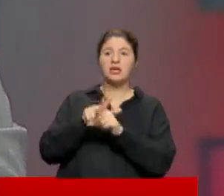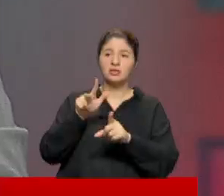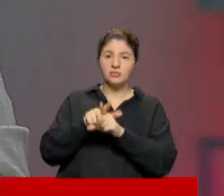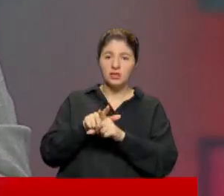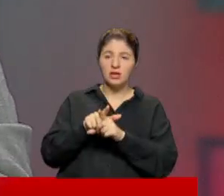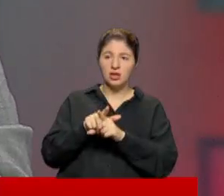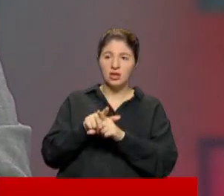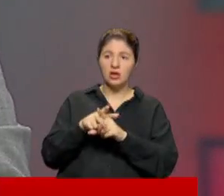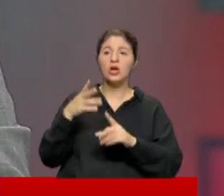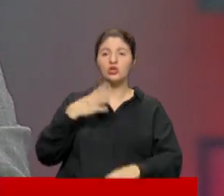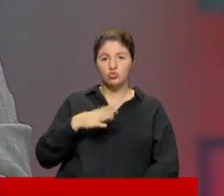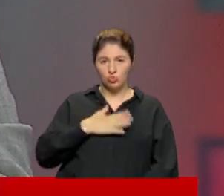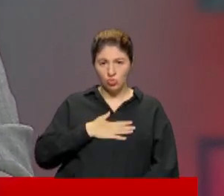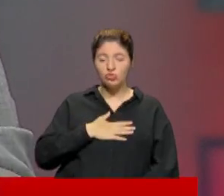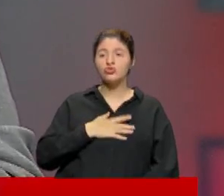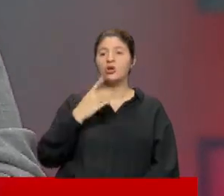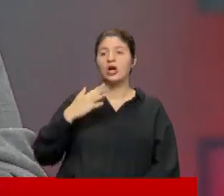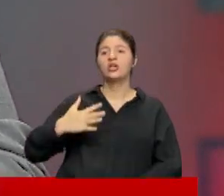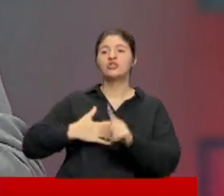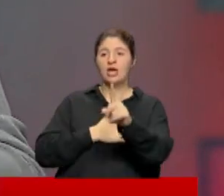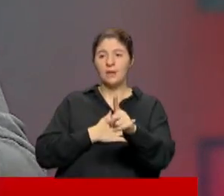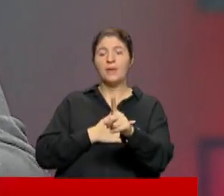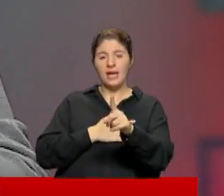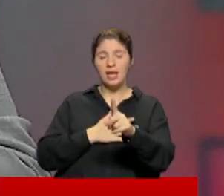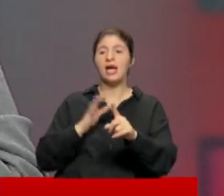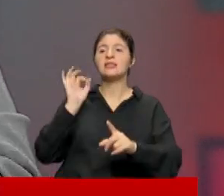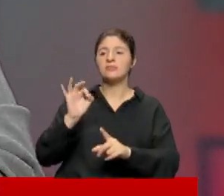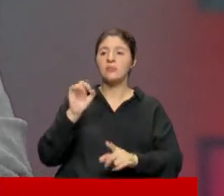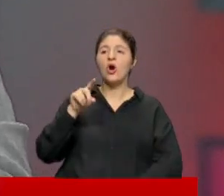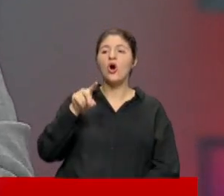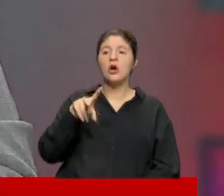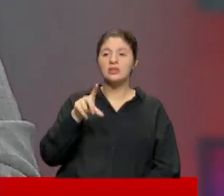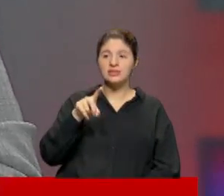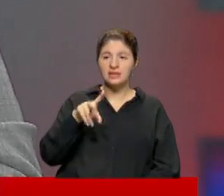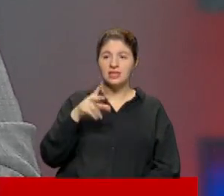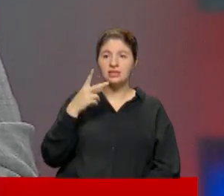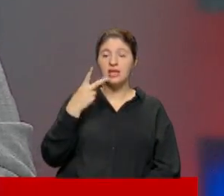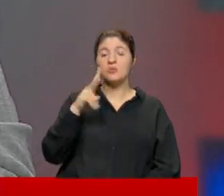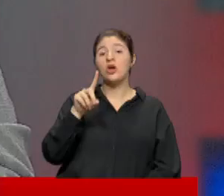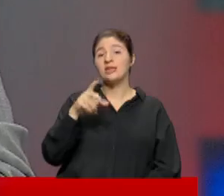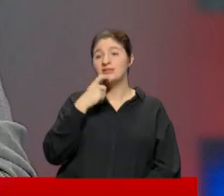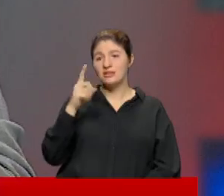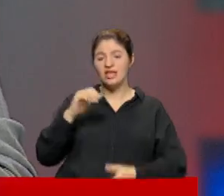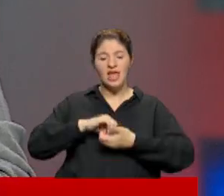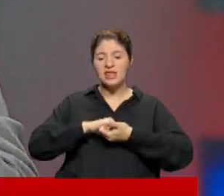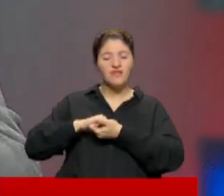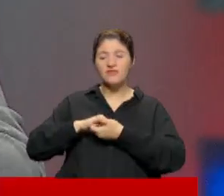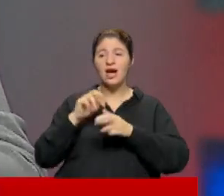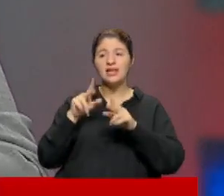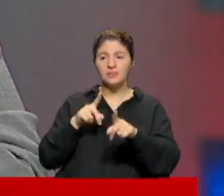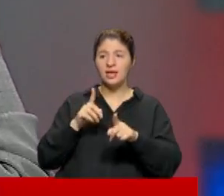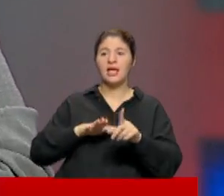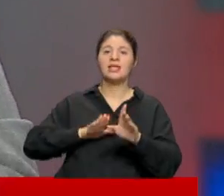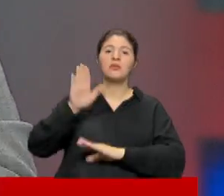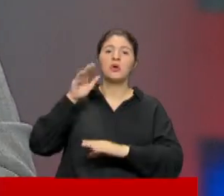Eee Arzu ediyoruz Cumhuriyet Halk Partisi ile tıpkı e 18 2018'deki ittifaklar gibi